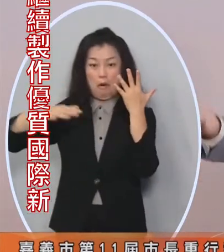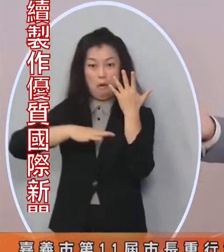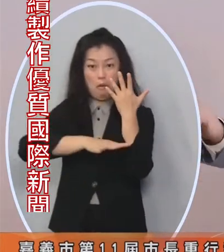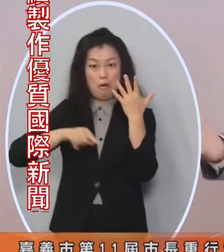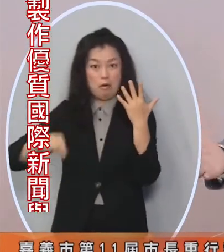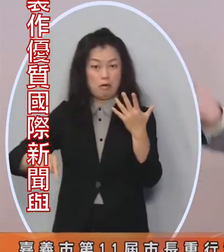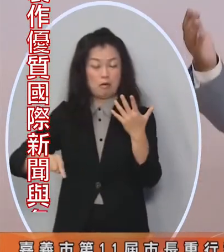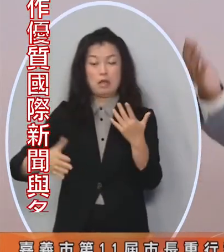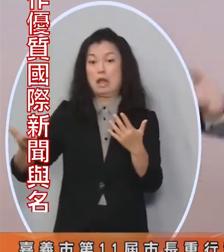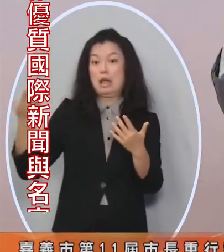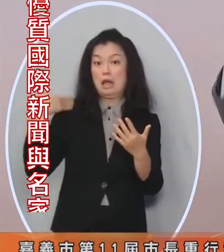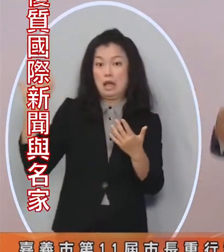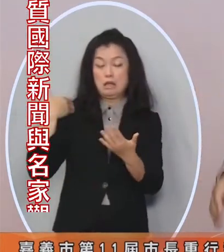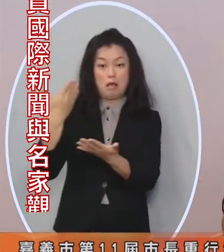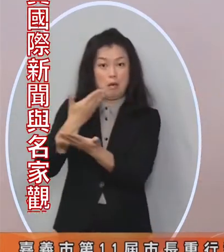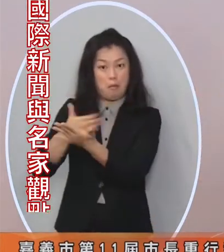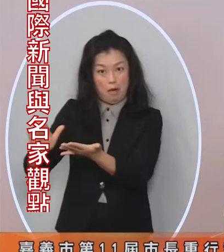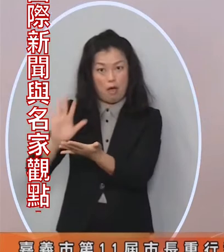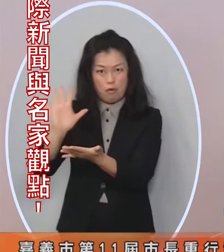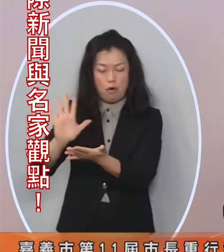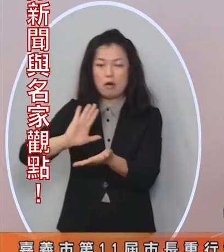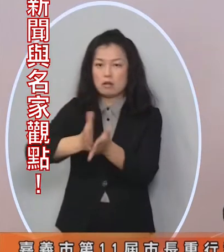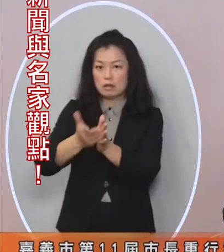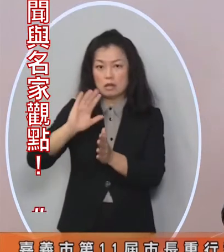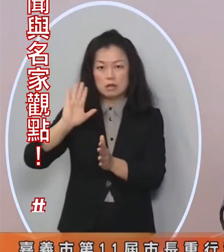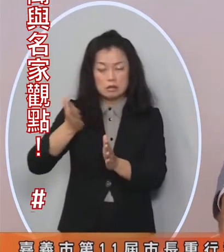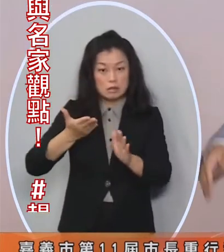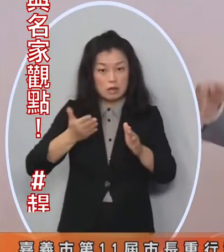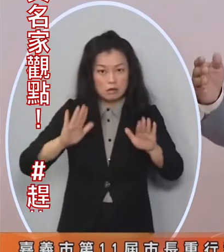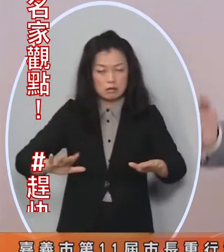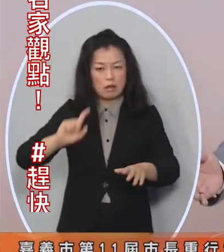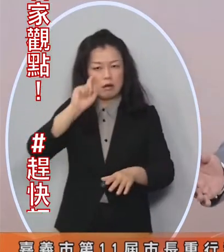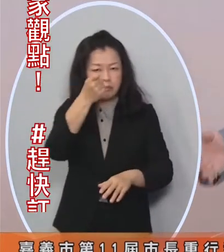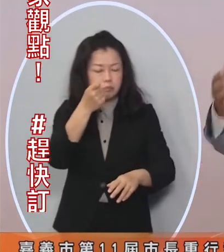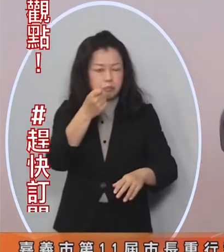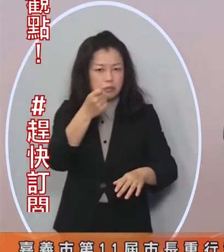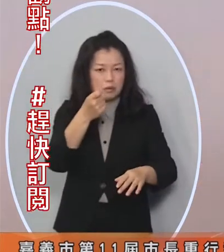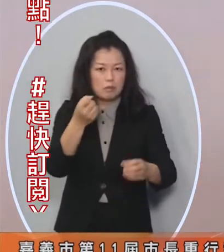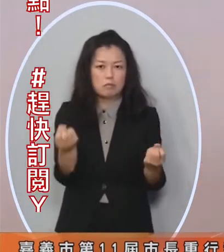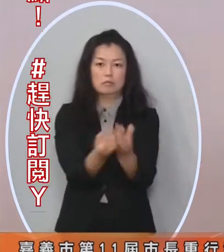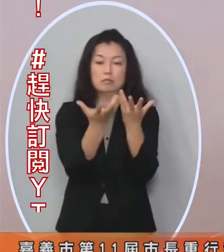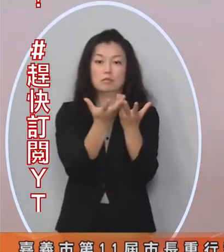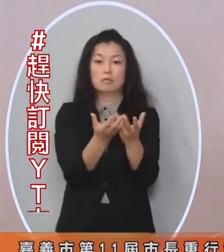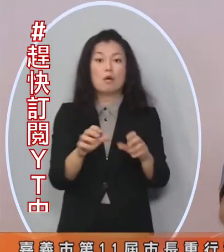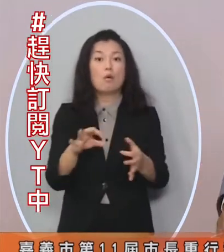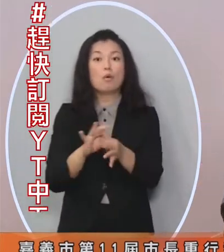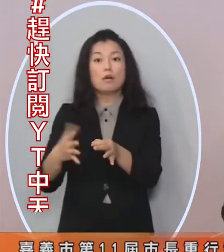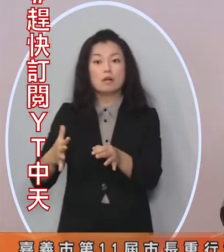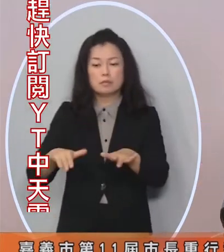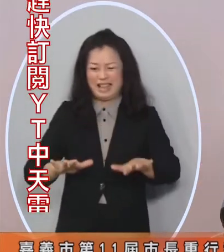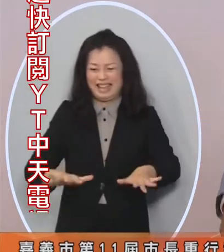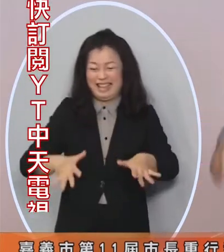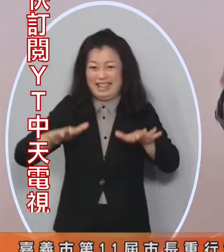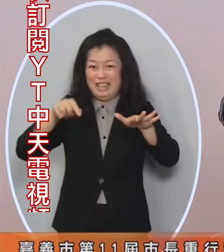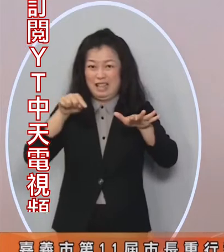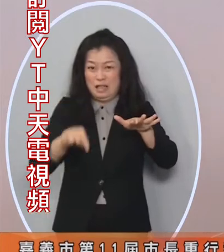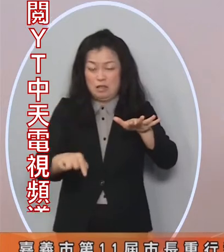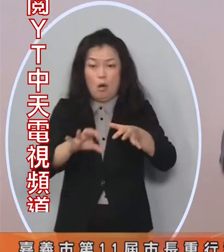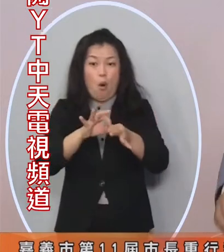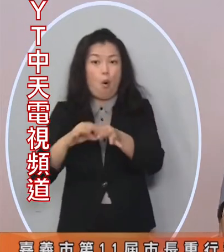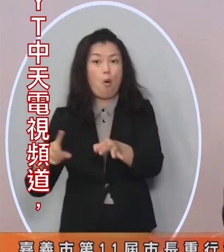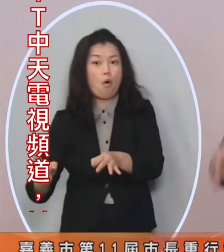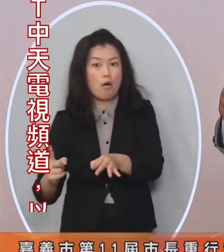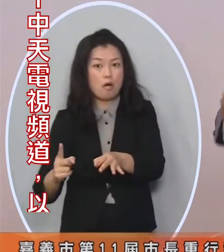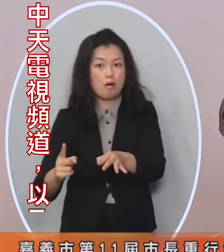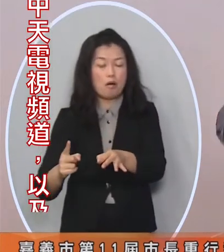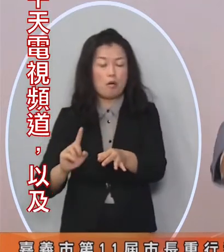题过去解决了，现在问题又来了。为什么？因为我们的淹水没有真正面对问题去解决问题。黄市